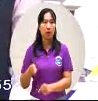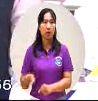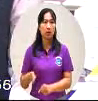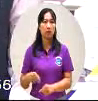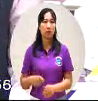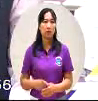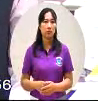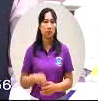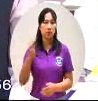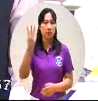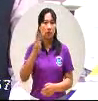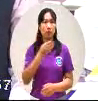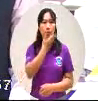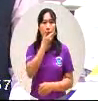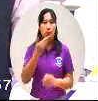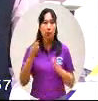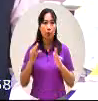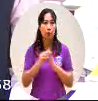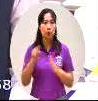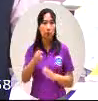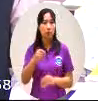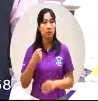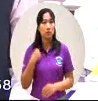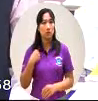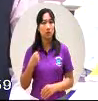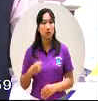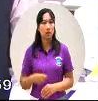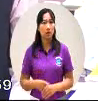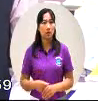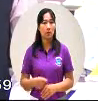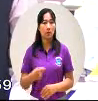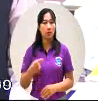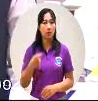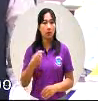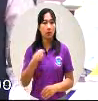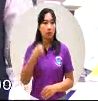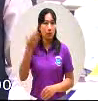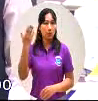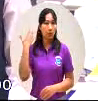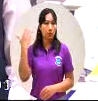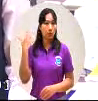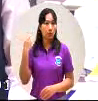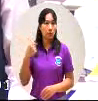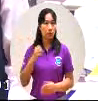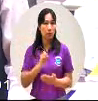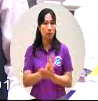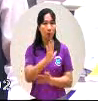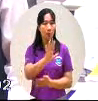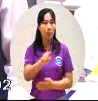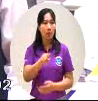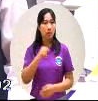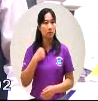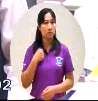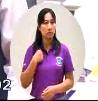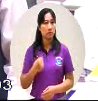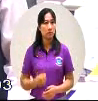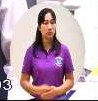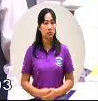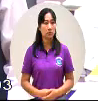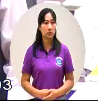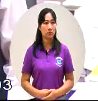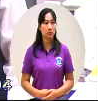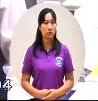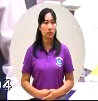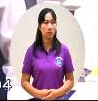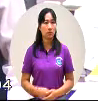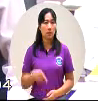个水利局，你这个应该知道吧？我上次有被报给你，应该知道吧？ 这个土地